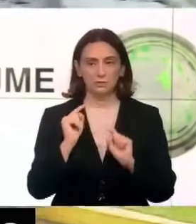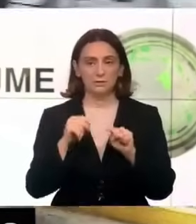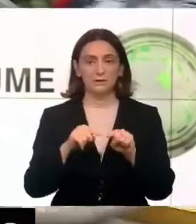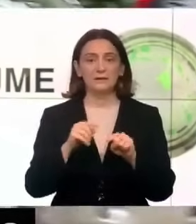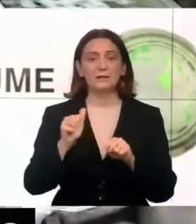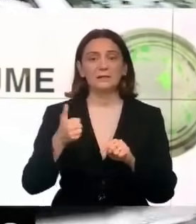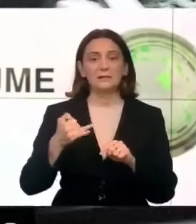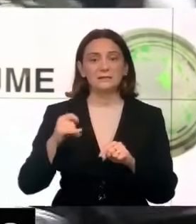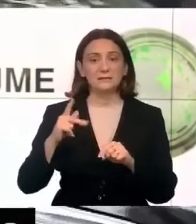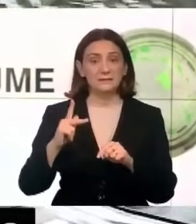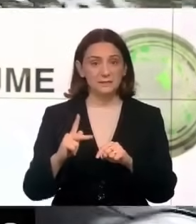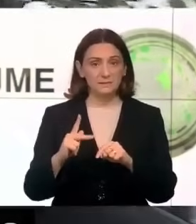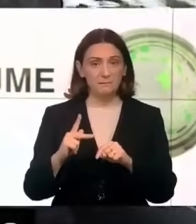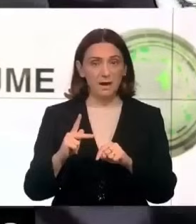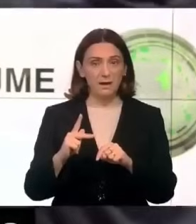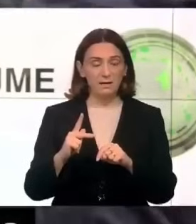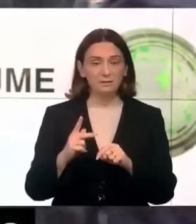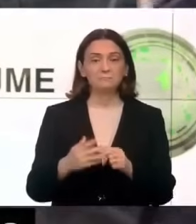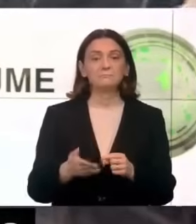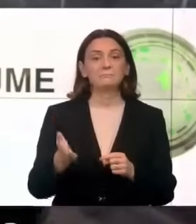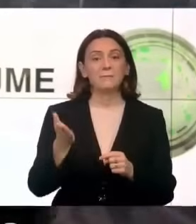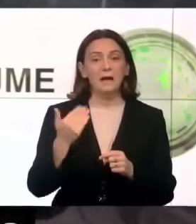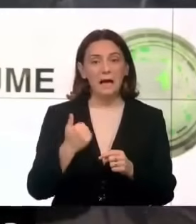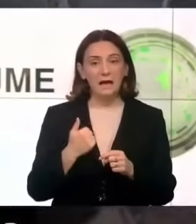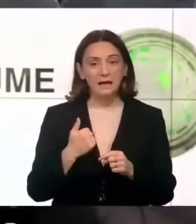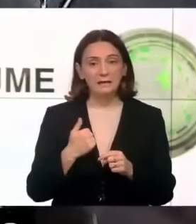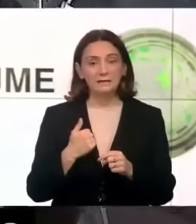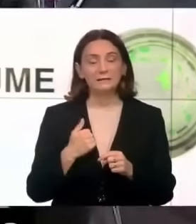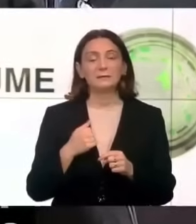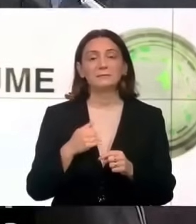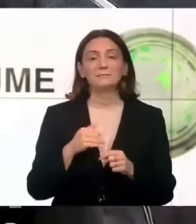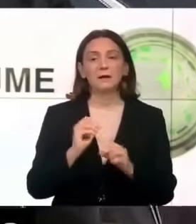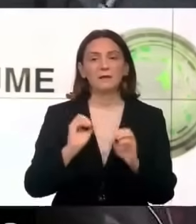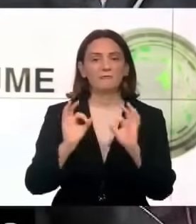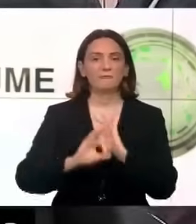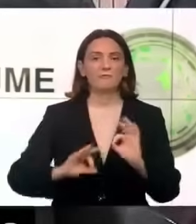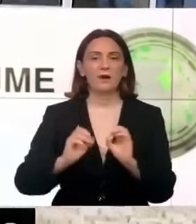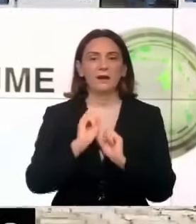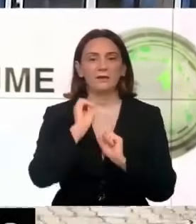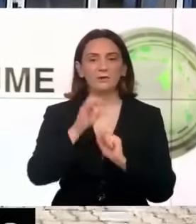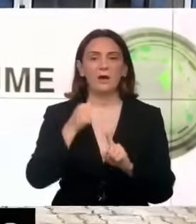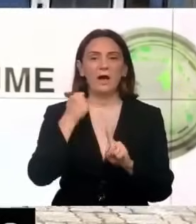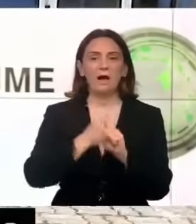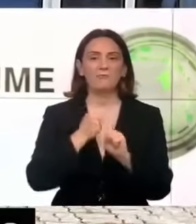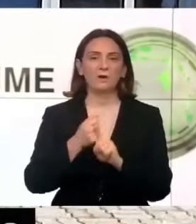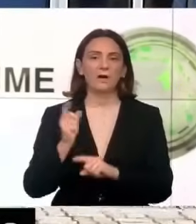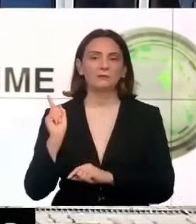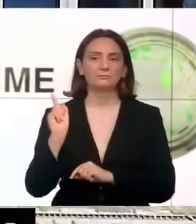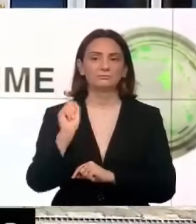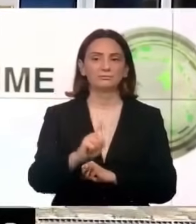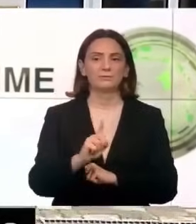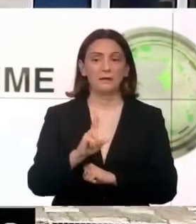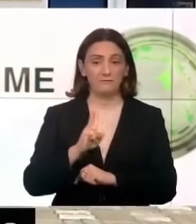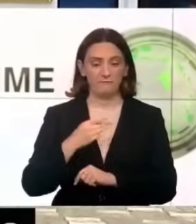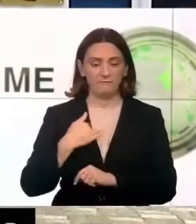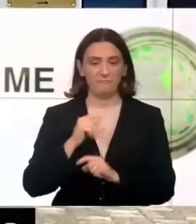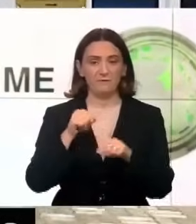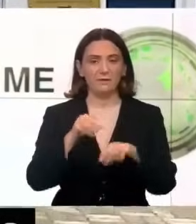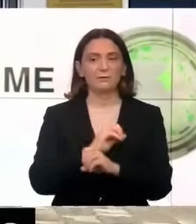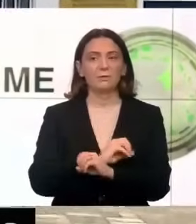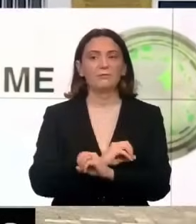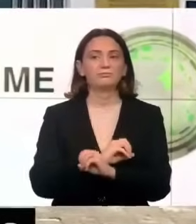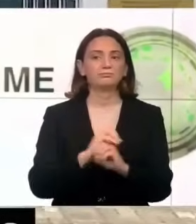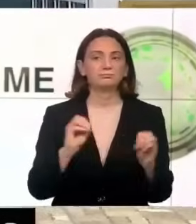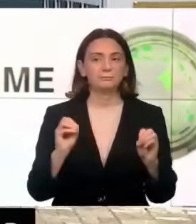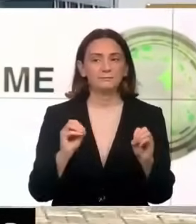ka çuar në ngritjen e akuzës për shkelje barazie në tendera. Deputeti kishte dërguar avokatin e tij Ermal Luzeiraj që u njoh me marrjen të